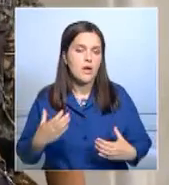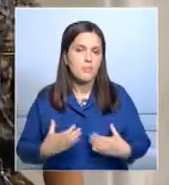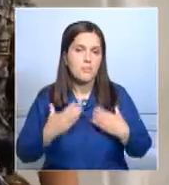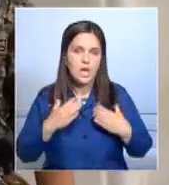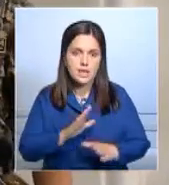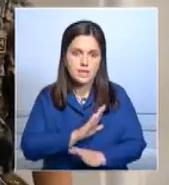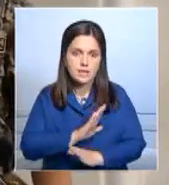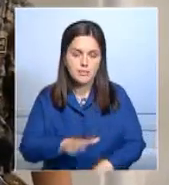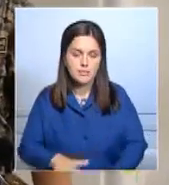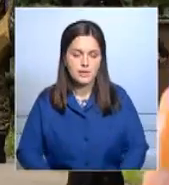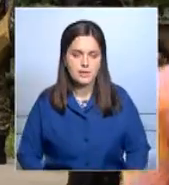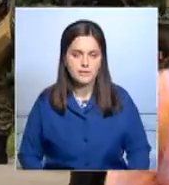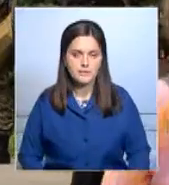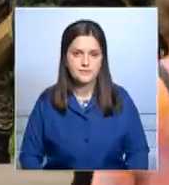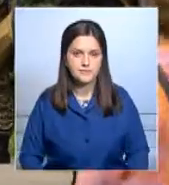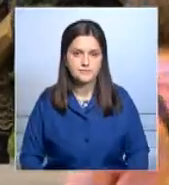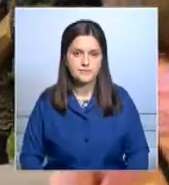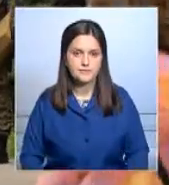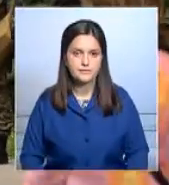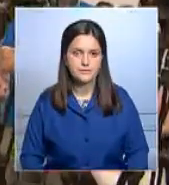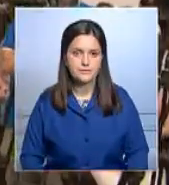Паники не было.